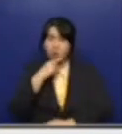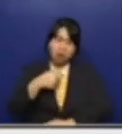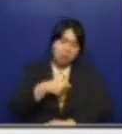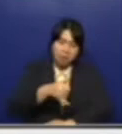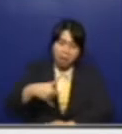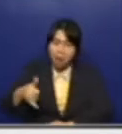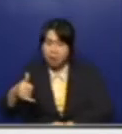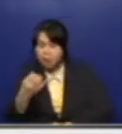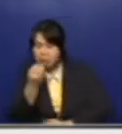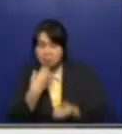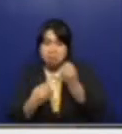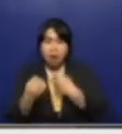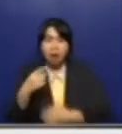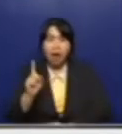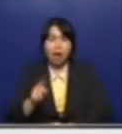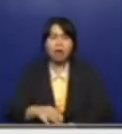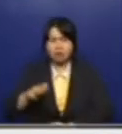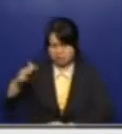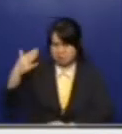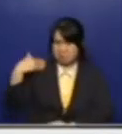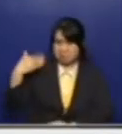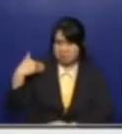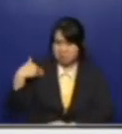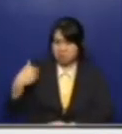างเดียวว่าท่านส.ส.